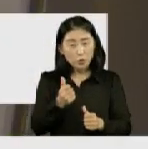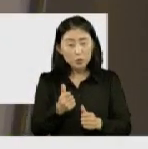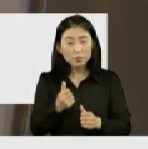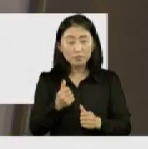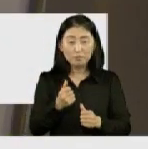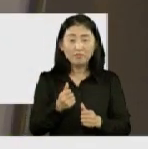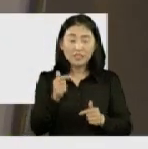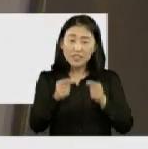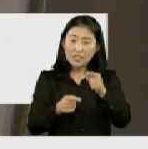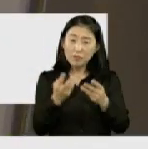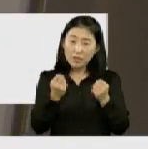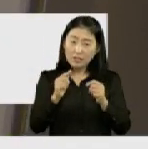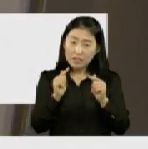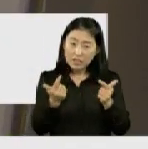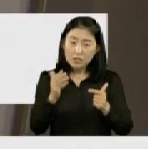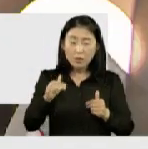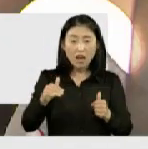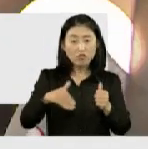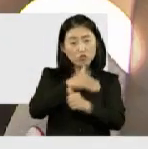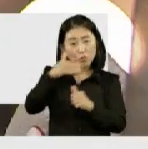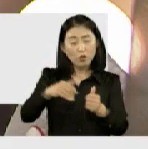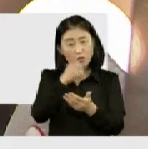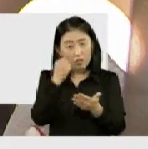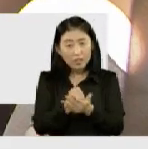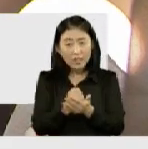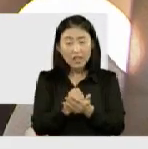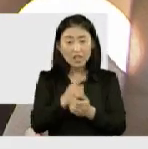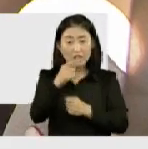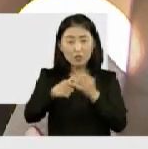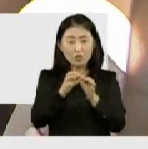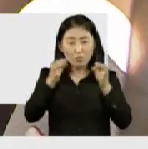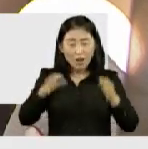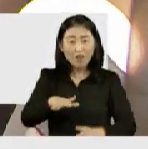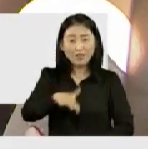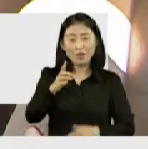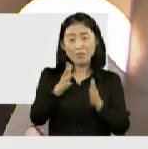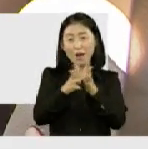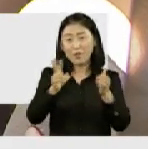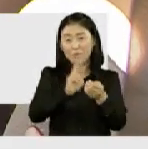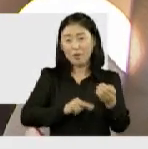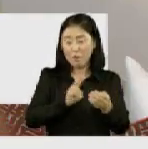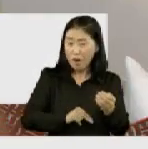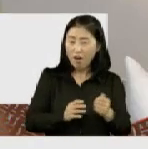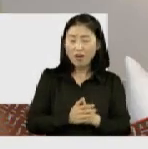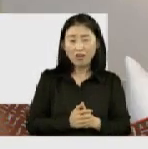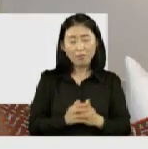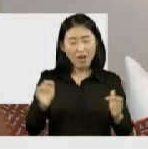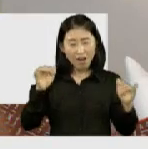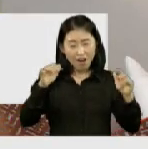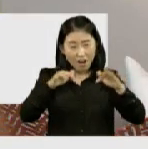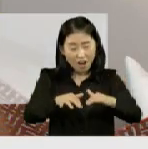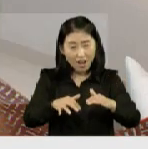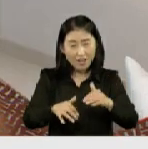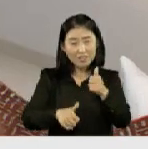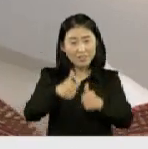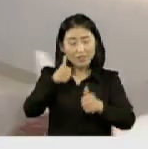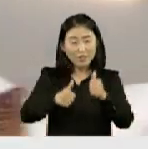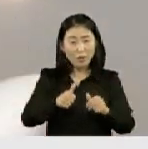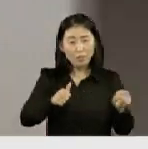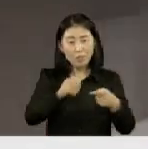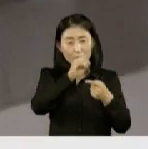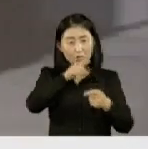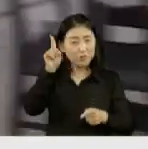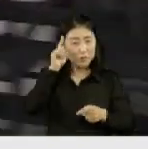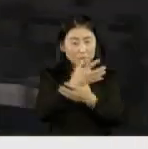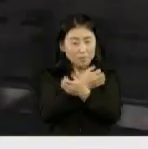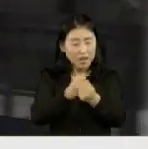조심스럽기는 하지만 입지 여건, 주변에서 16년 만에 첫 공급이라는 점을 들어서 청약 경쟁률은 무난히